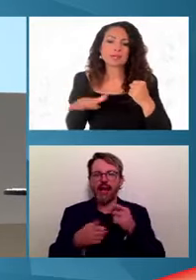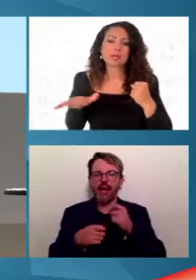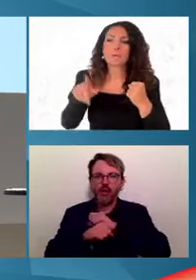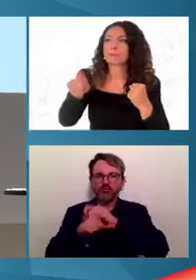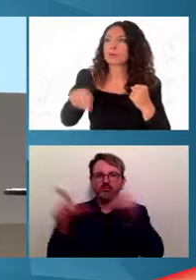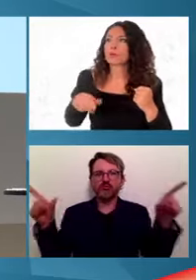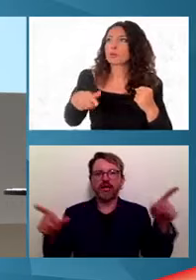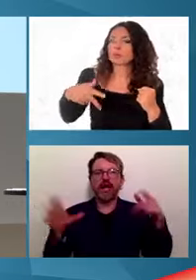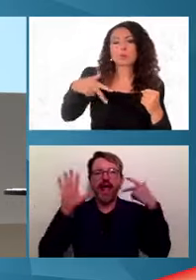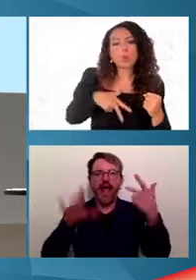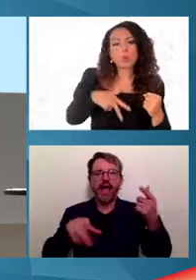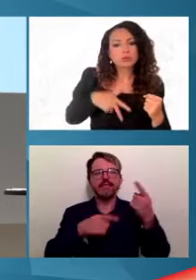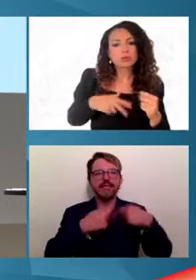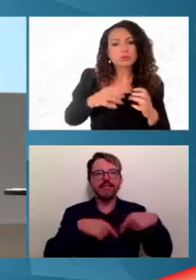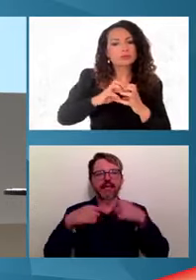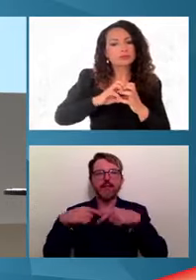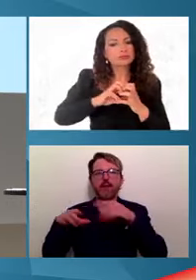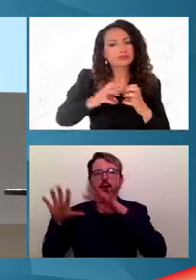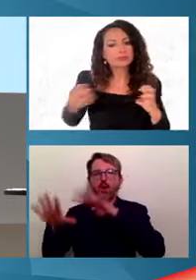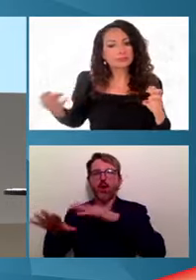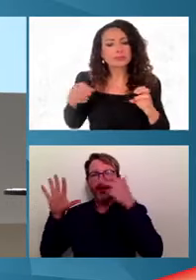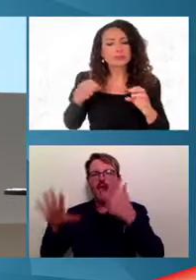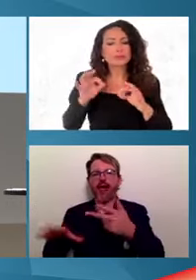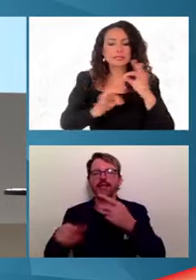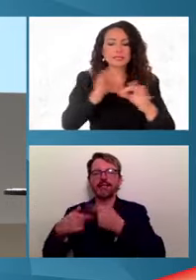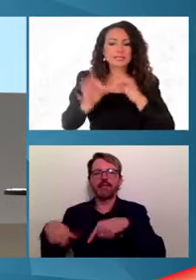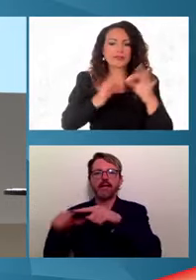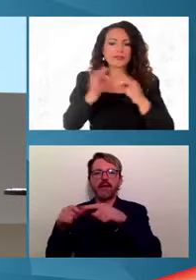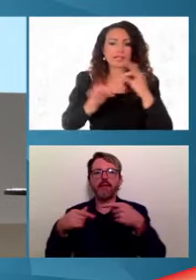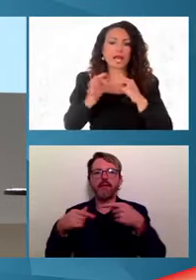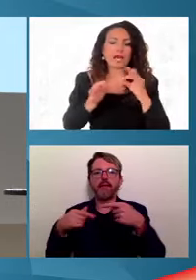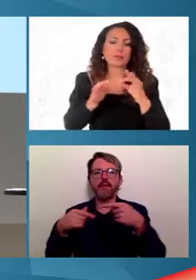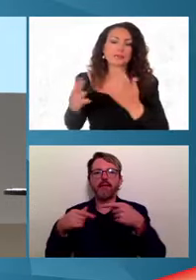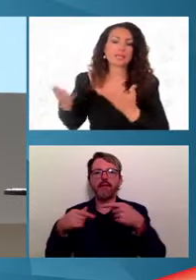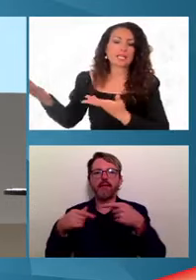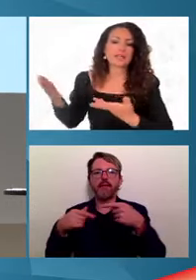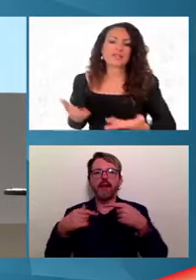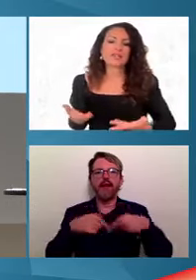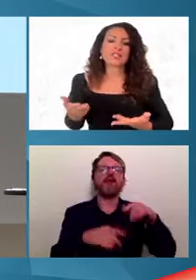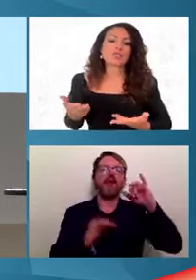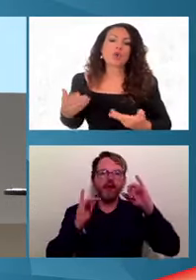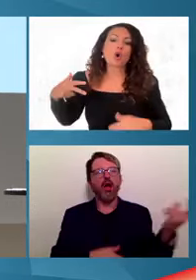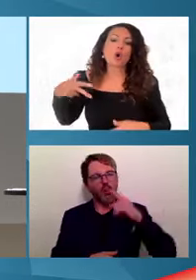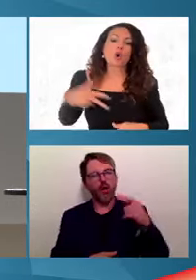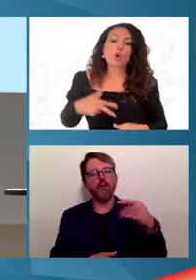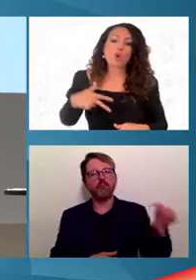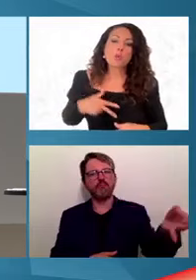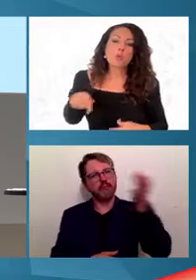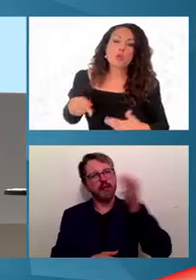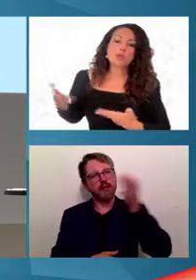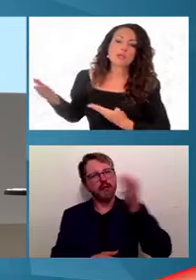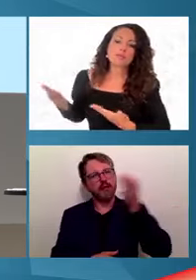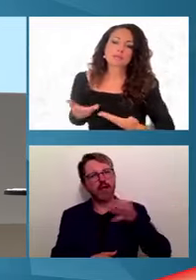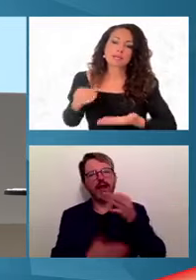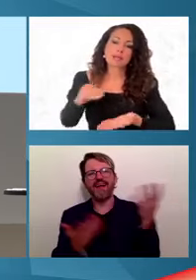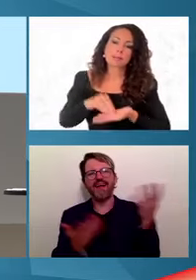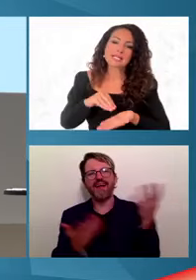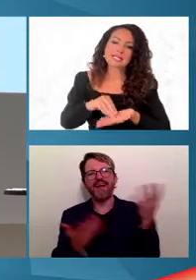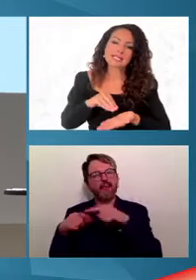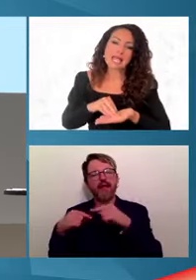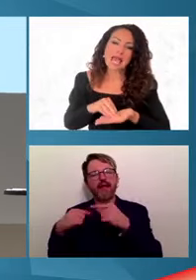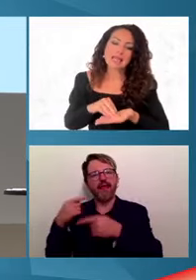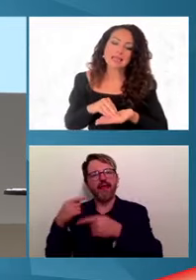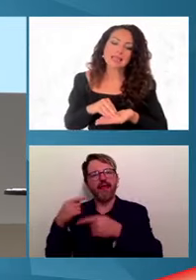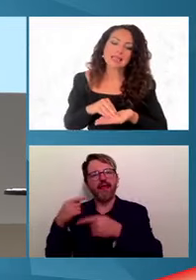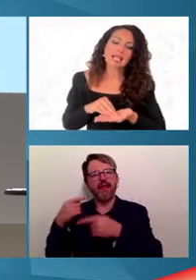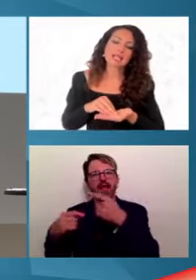80 Gemeinden, also 89 Gemeinden, die gesagt haben, ja, komm her, erklär uns, was ist das Gemeindeentwicklungsprogramm, was stellt ihr euch darunter